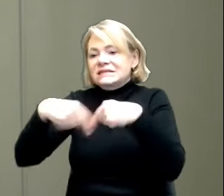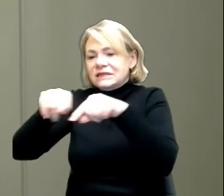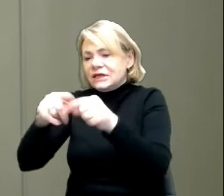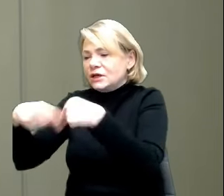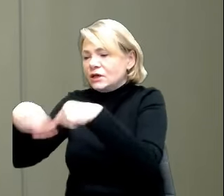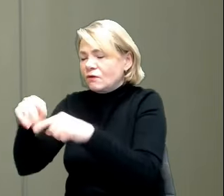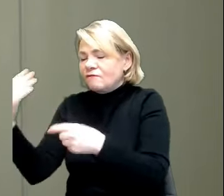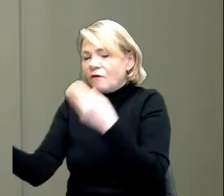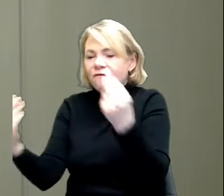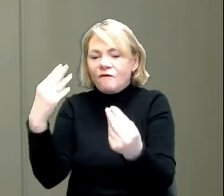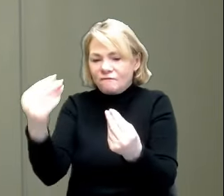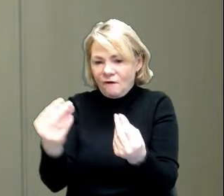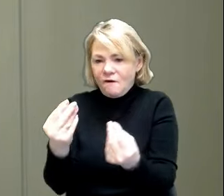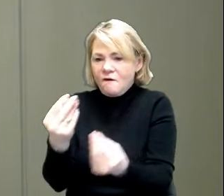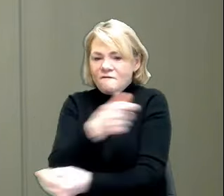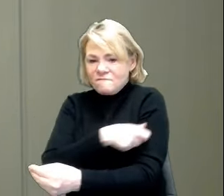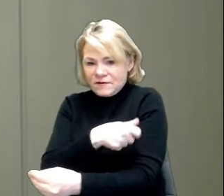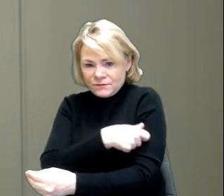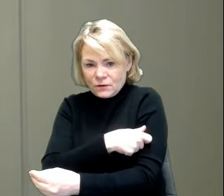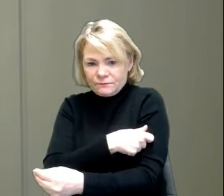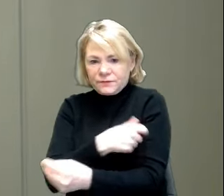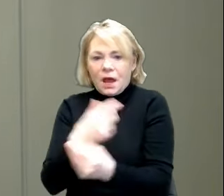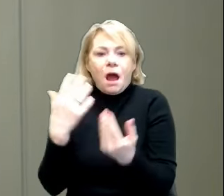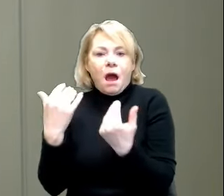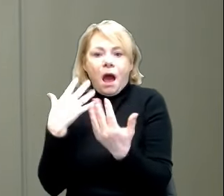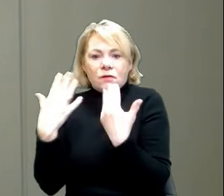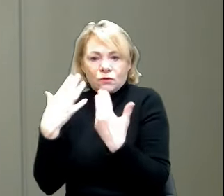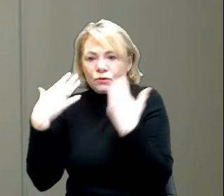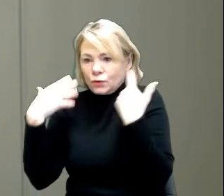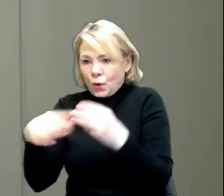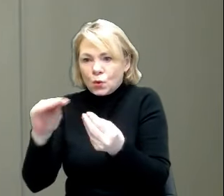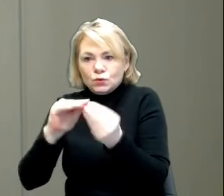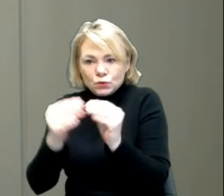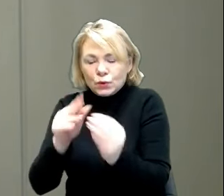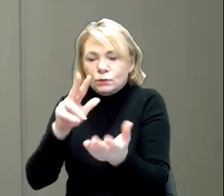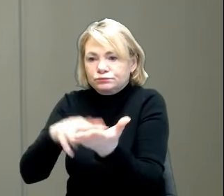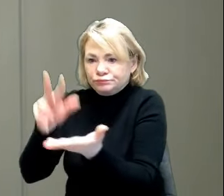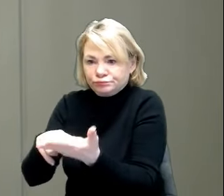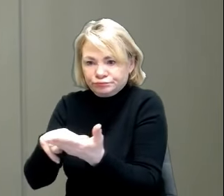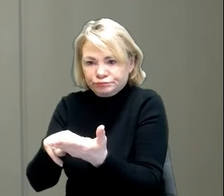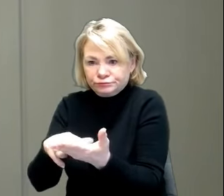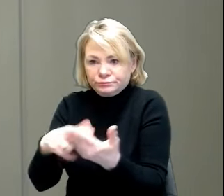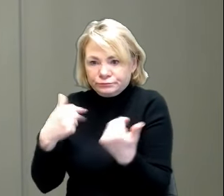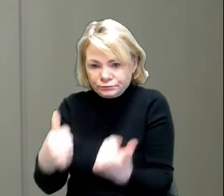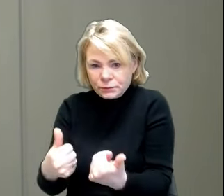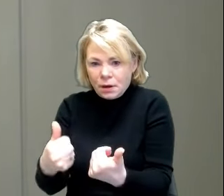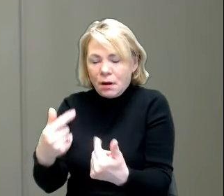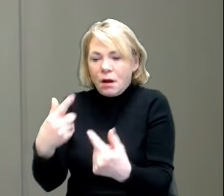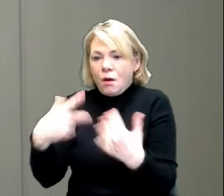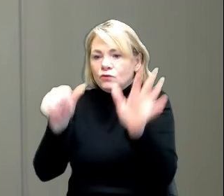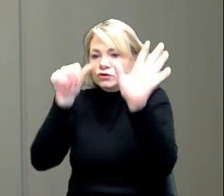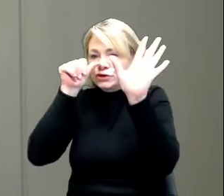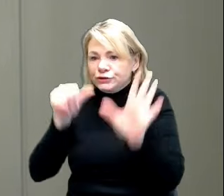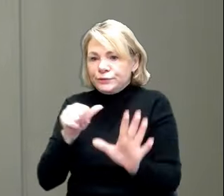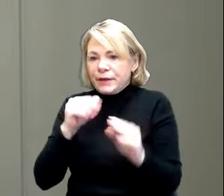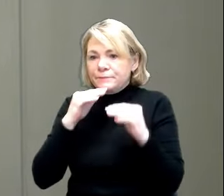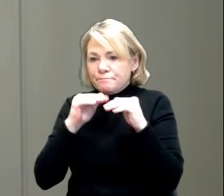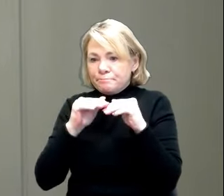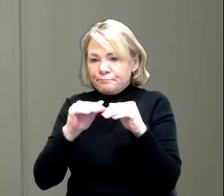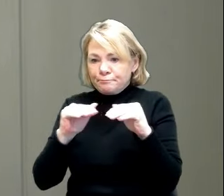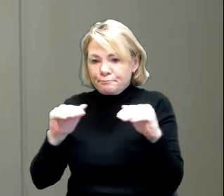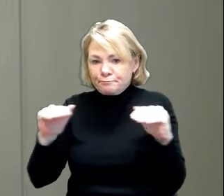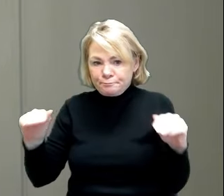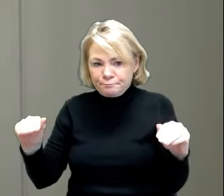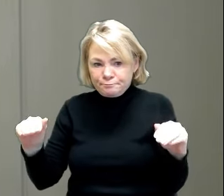sprendimas priimtas vienoks ar kitoks pusę metų niekas nejuda einant pat transimuliacijos direktorių vėl sukviečiami